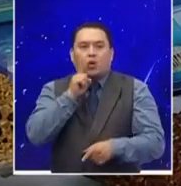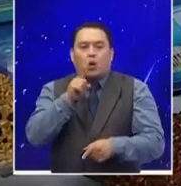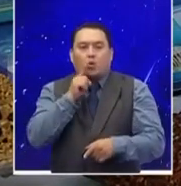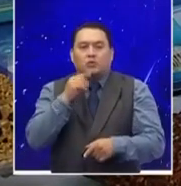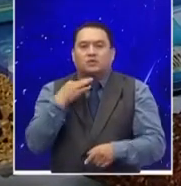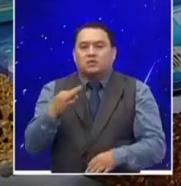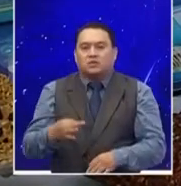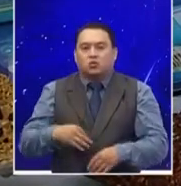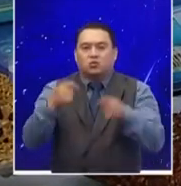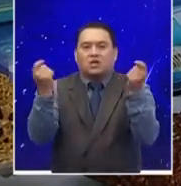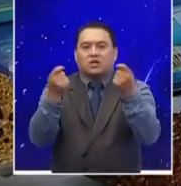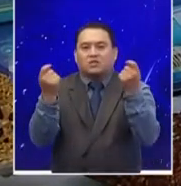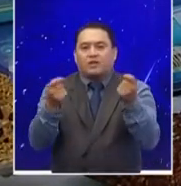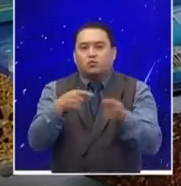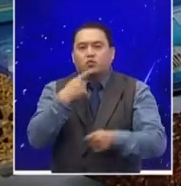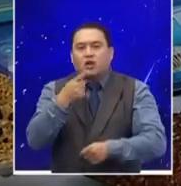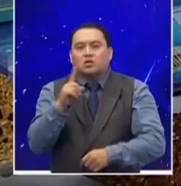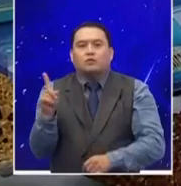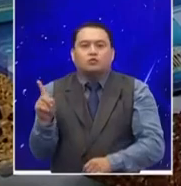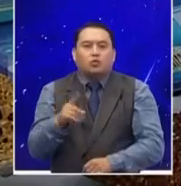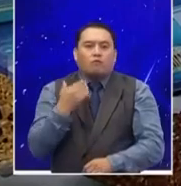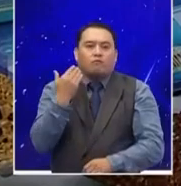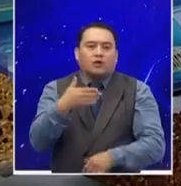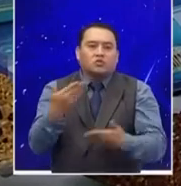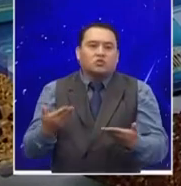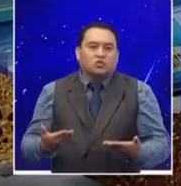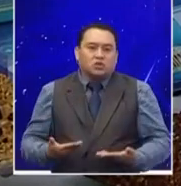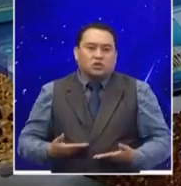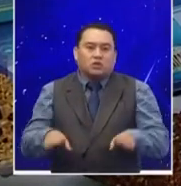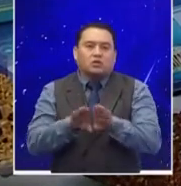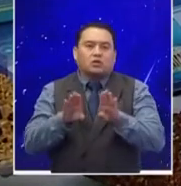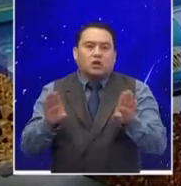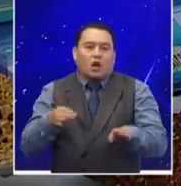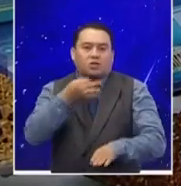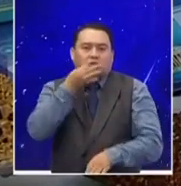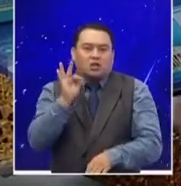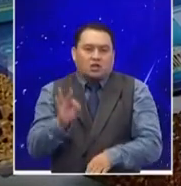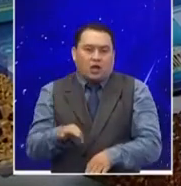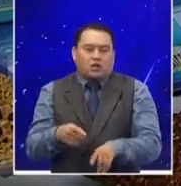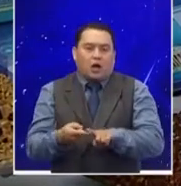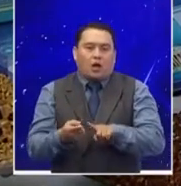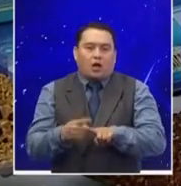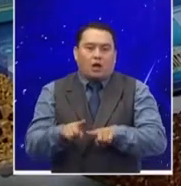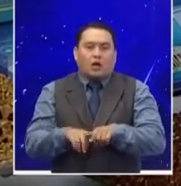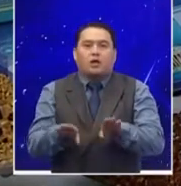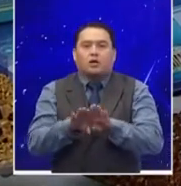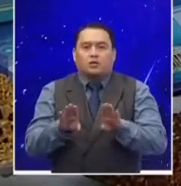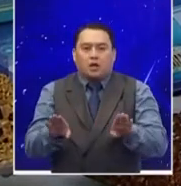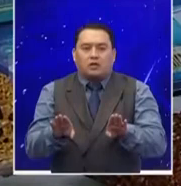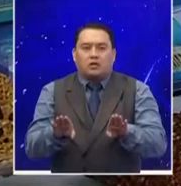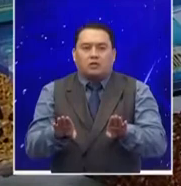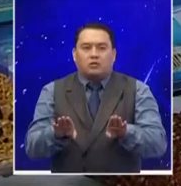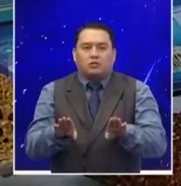на свадьбу и сказал, чтобы ваша жизнь была такой же сладкой, как этот чак-чак, что было